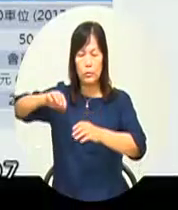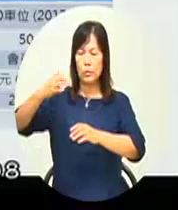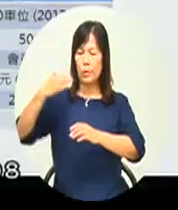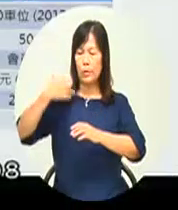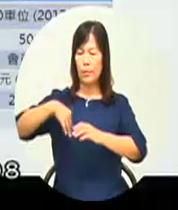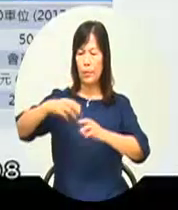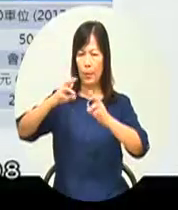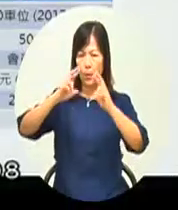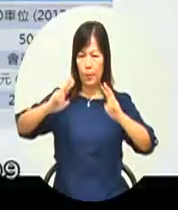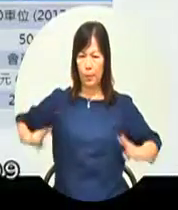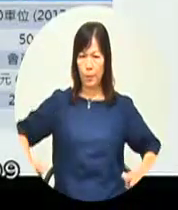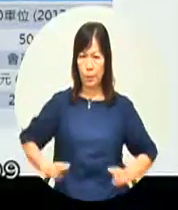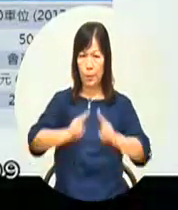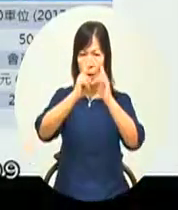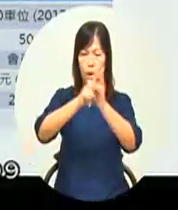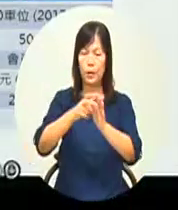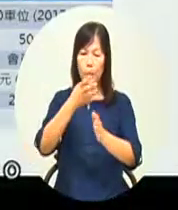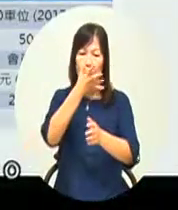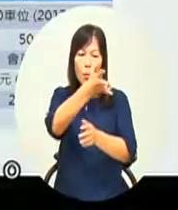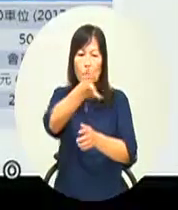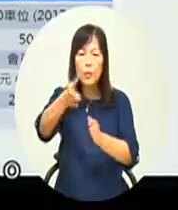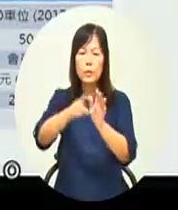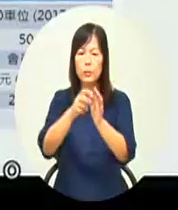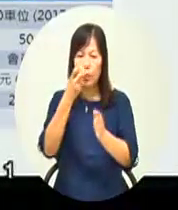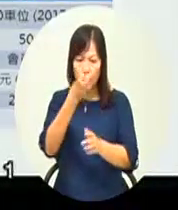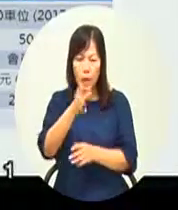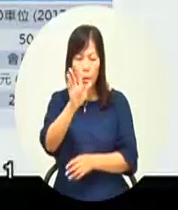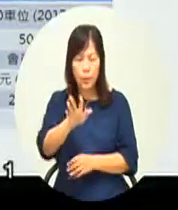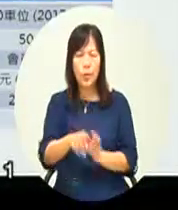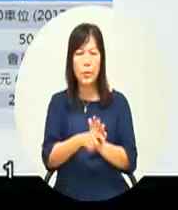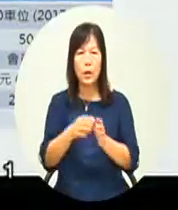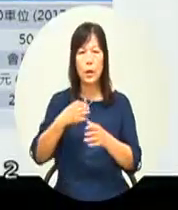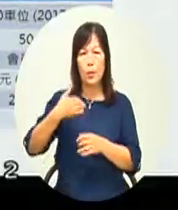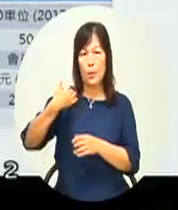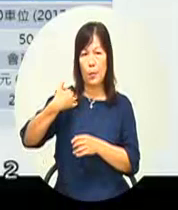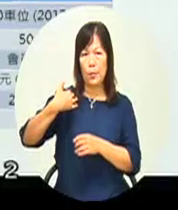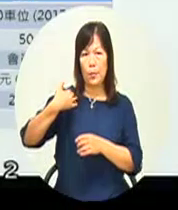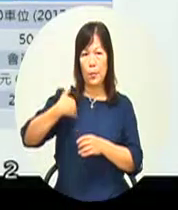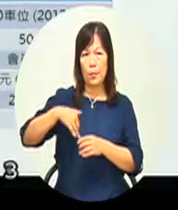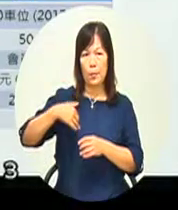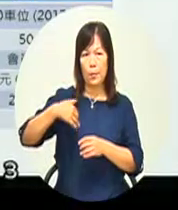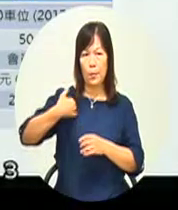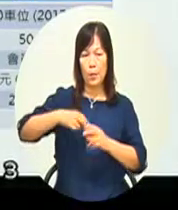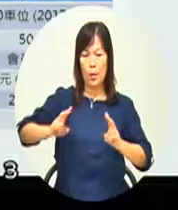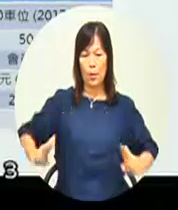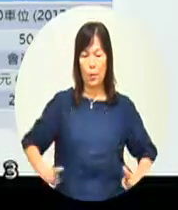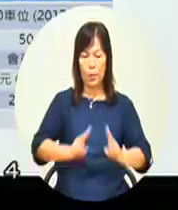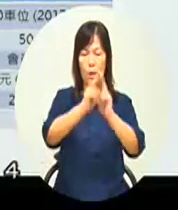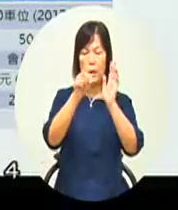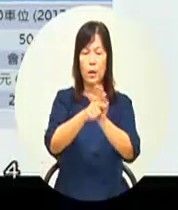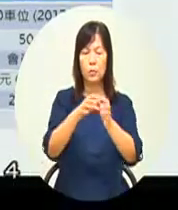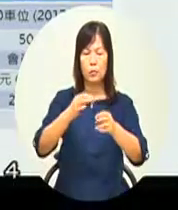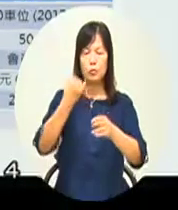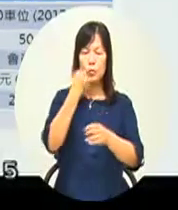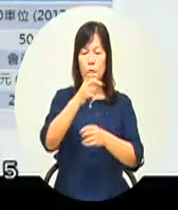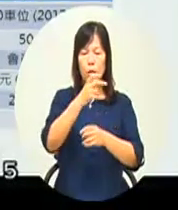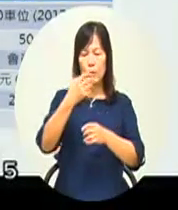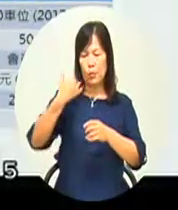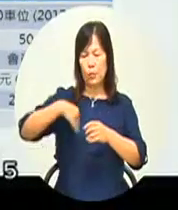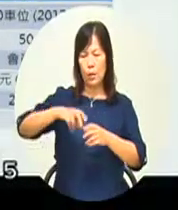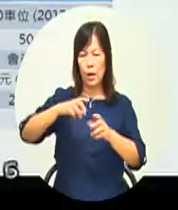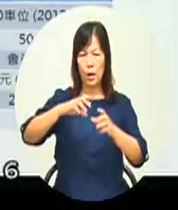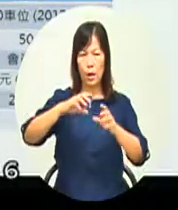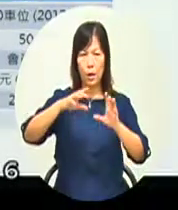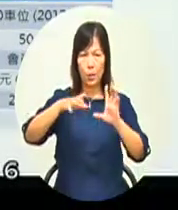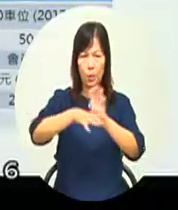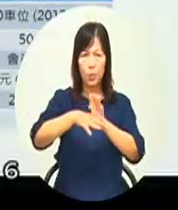黎访问的时候看到的哈，巴黎这叫 Autolib。我不会念哦，这可能是法文哦。